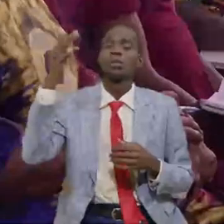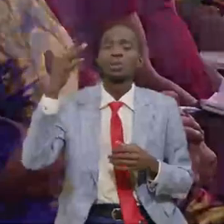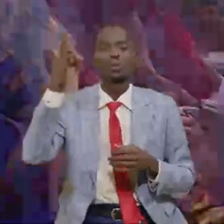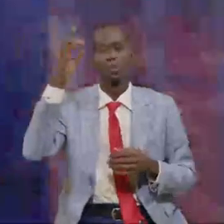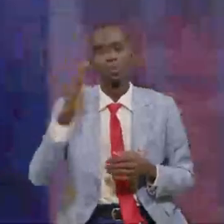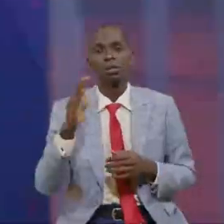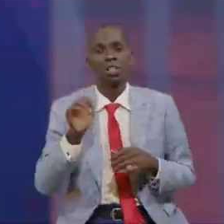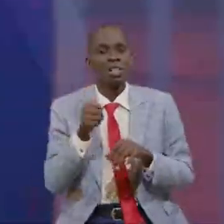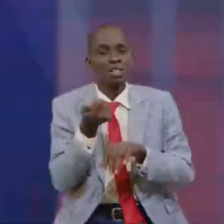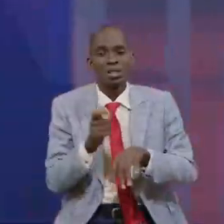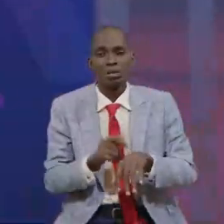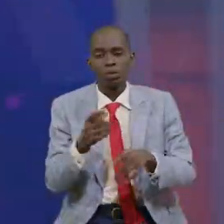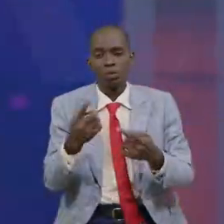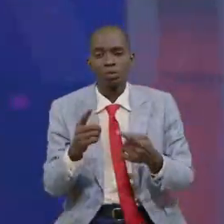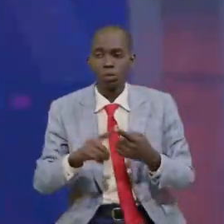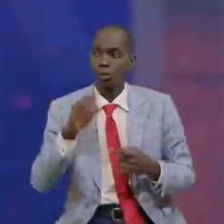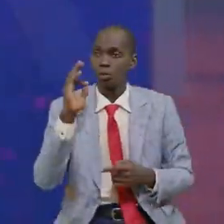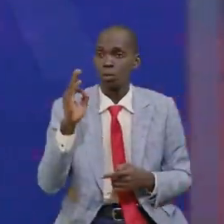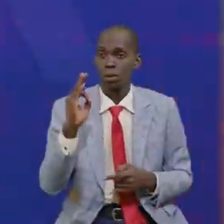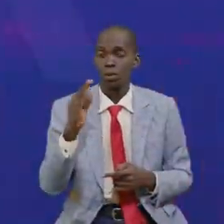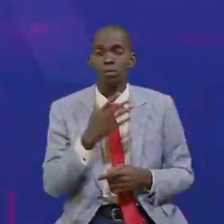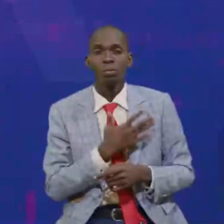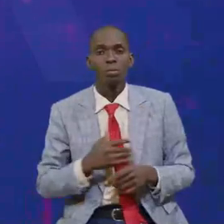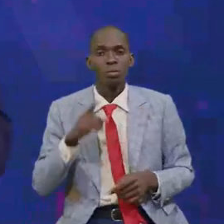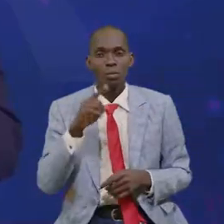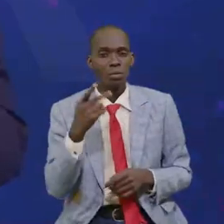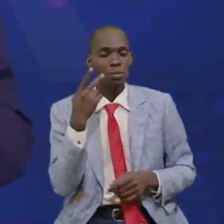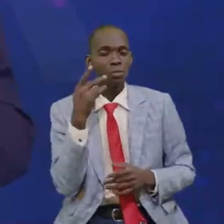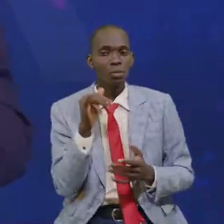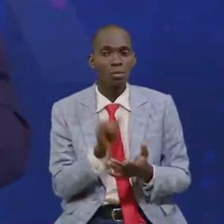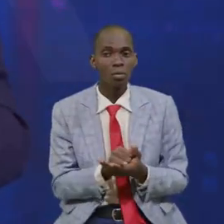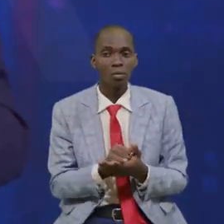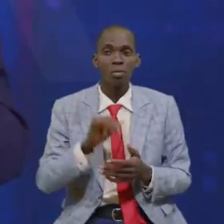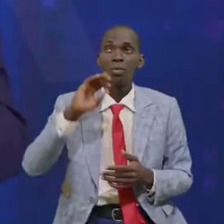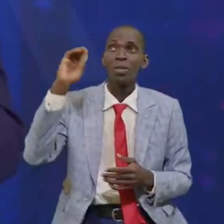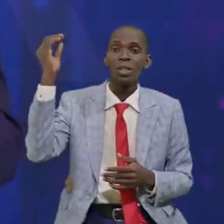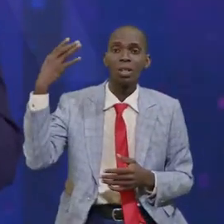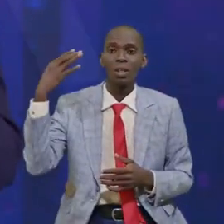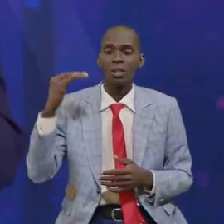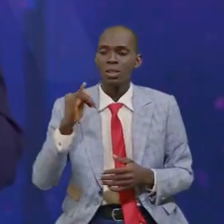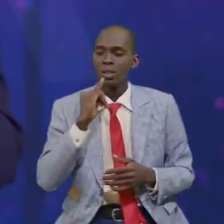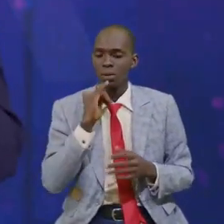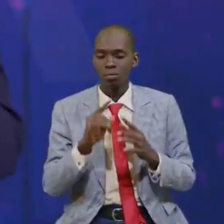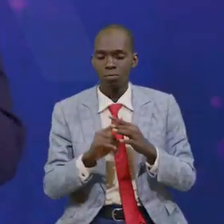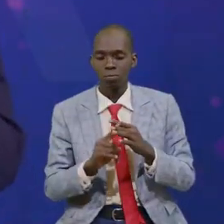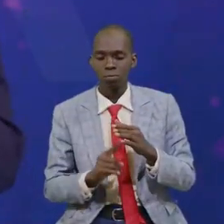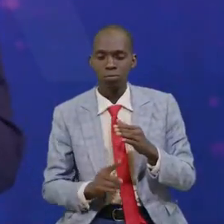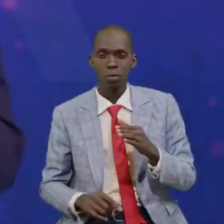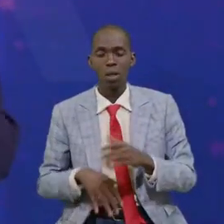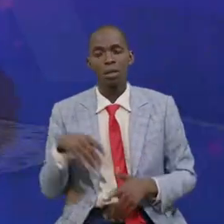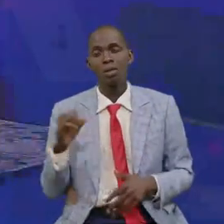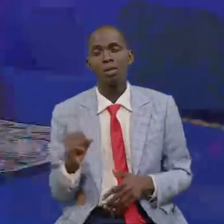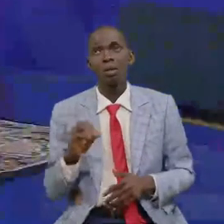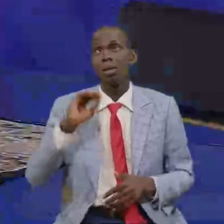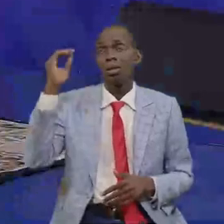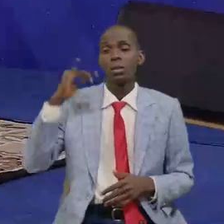Chaque fois que tu viens prêcher et tu vois que la grâce s'est écoulée, que la grâce n'est